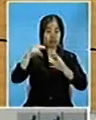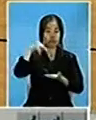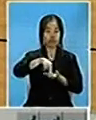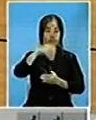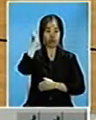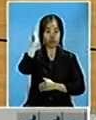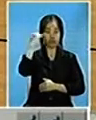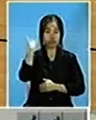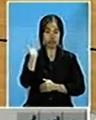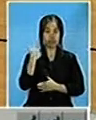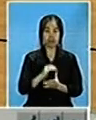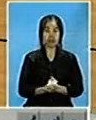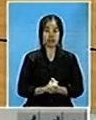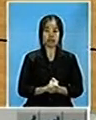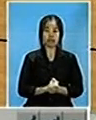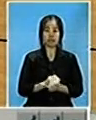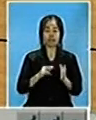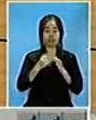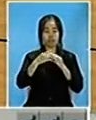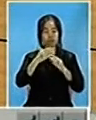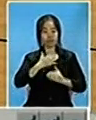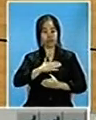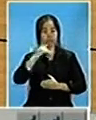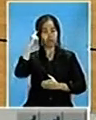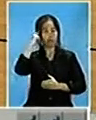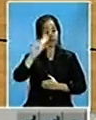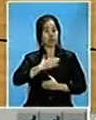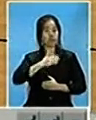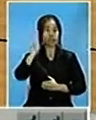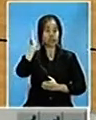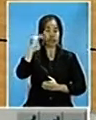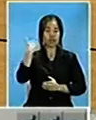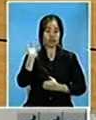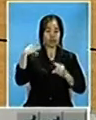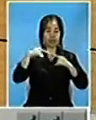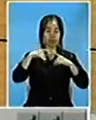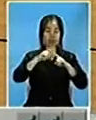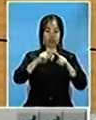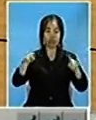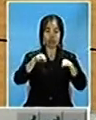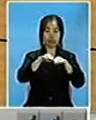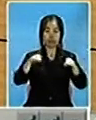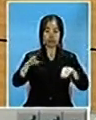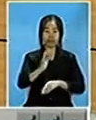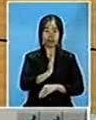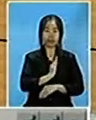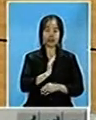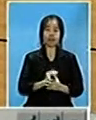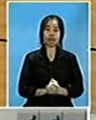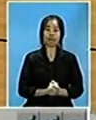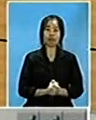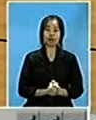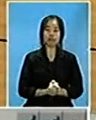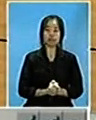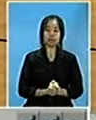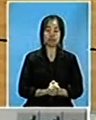ครับเป็นมุมมองของฝ่ายค้านแต่ทั้งหลายทั้งปวงคืออยู่บนพื้นฐานของความเป็นธรรมท่านประธานครับโ